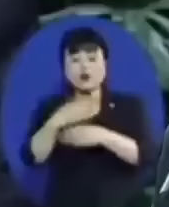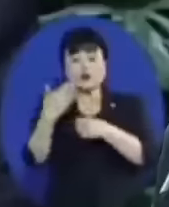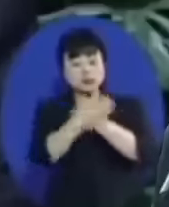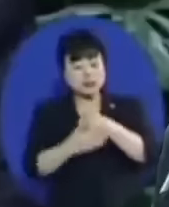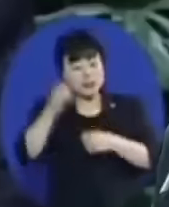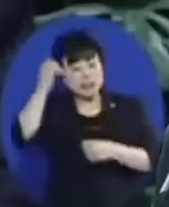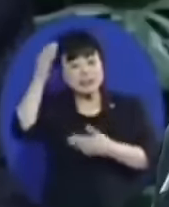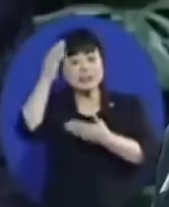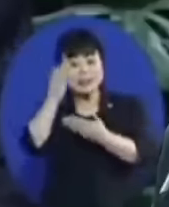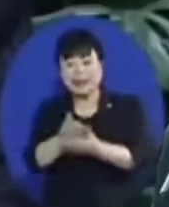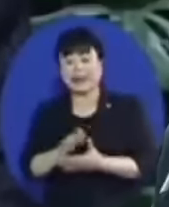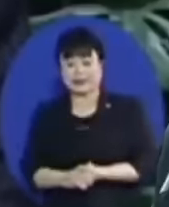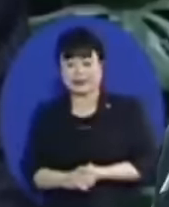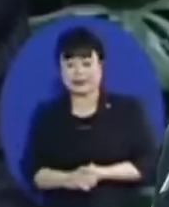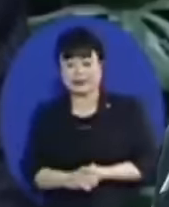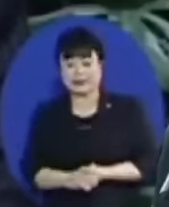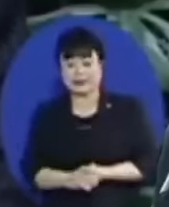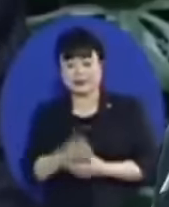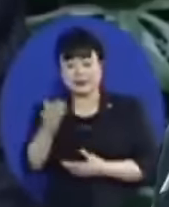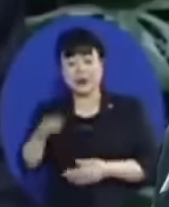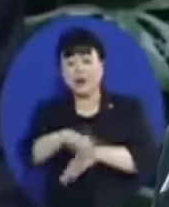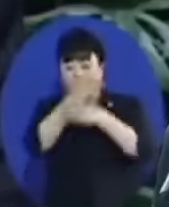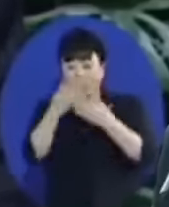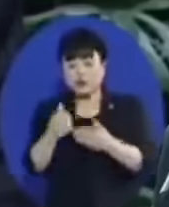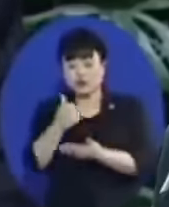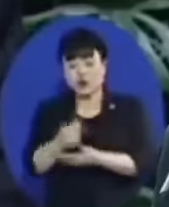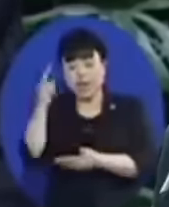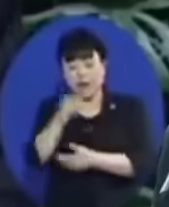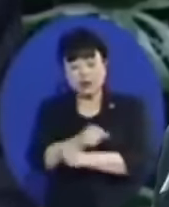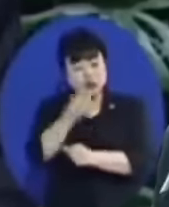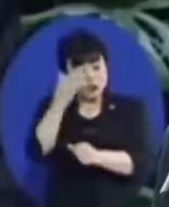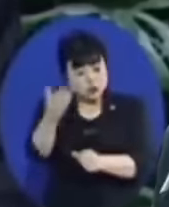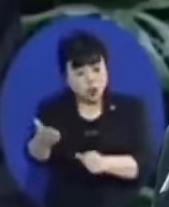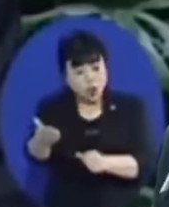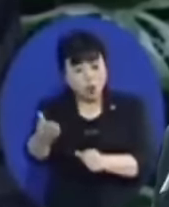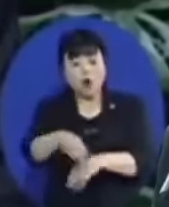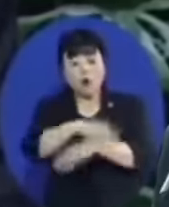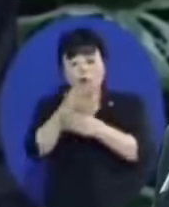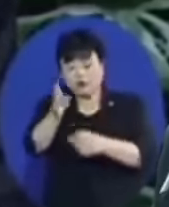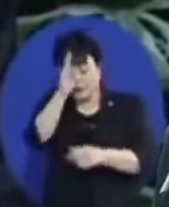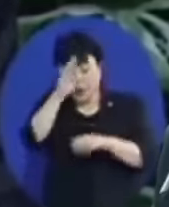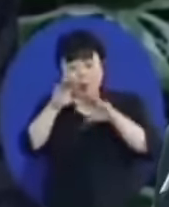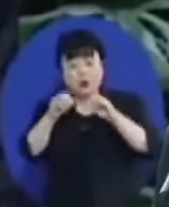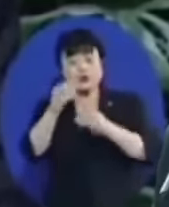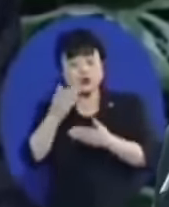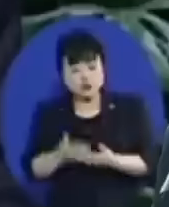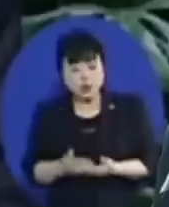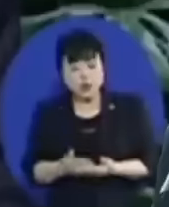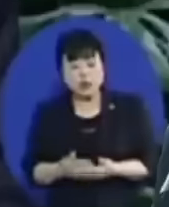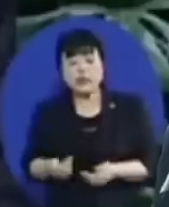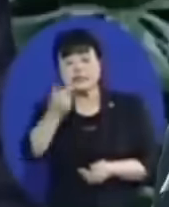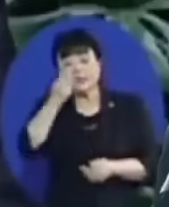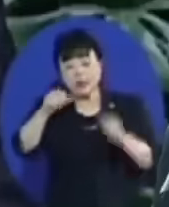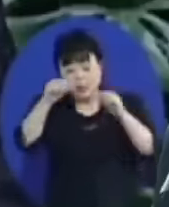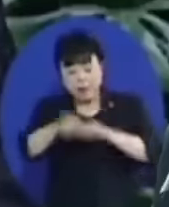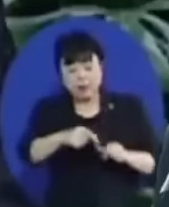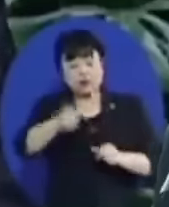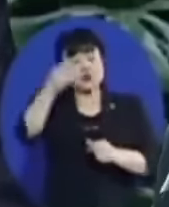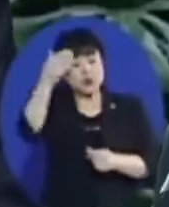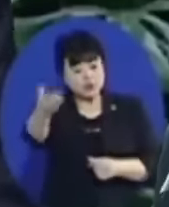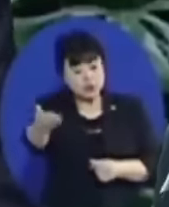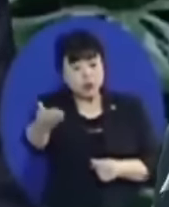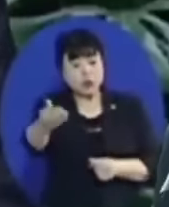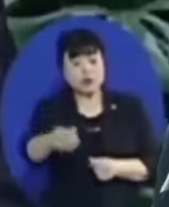은택을 잊지 말지어다. 제가 너의 모든 죄악을 사하시며 내 모든 병을 고치시며 내 생명을 파멸해서